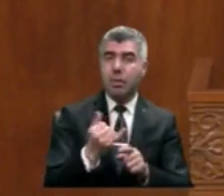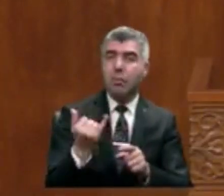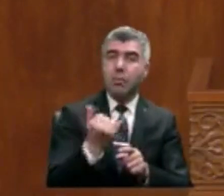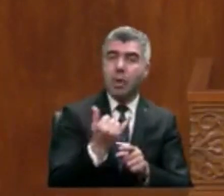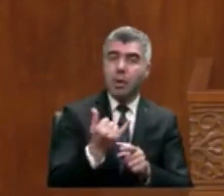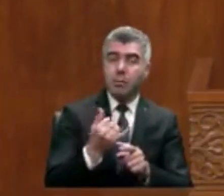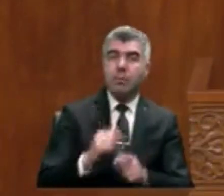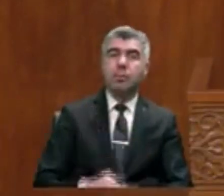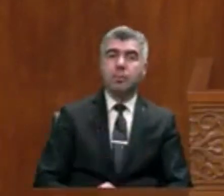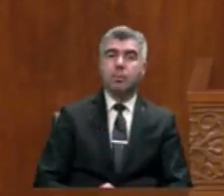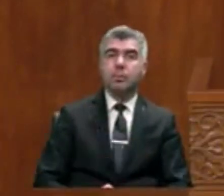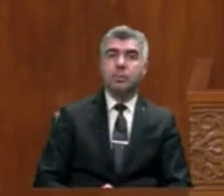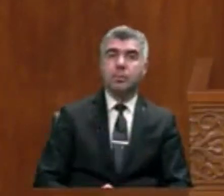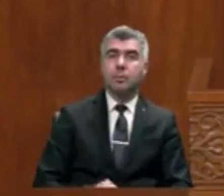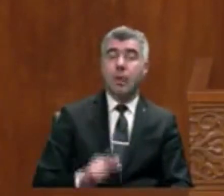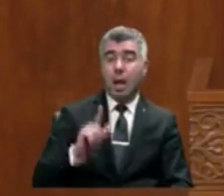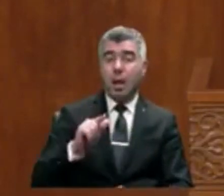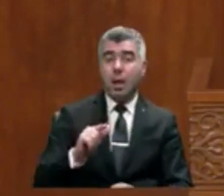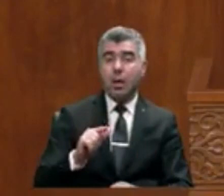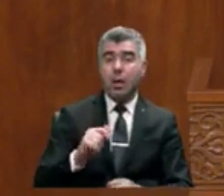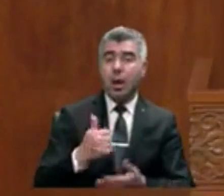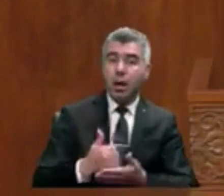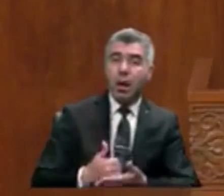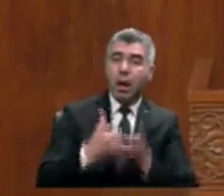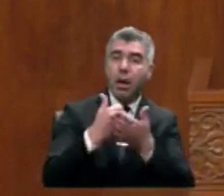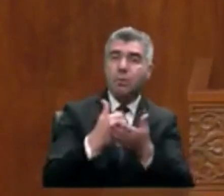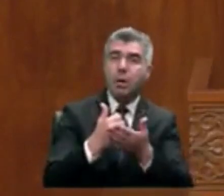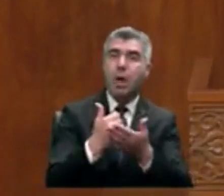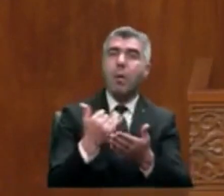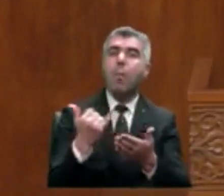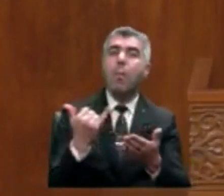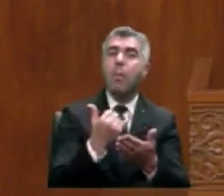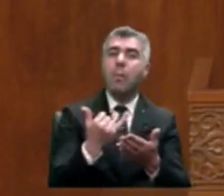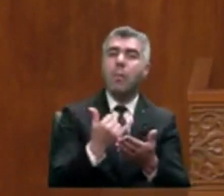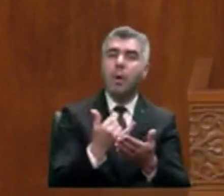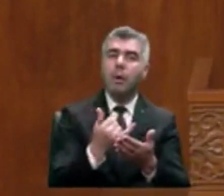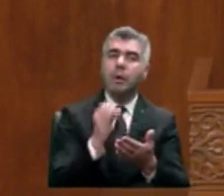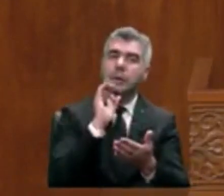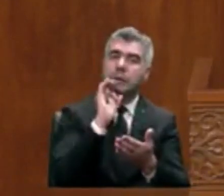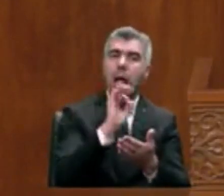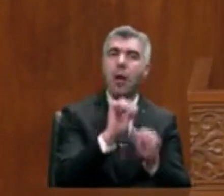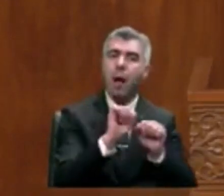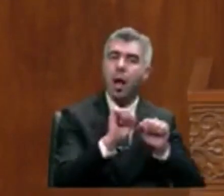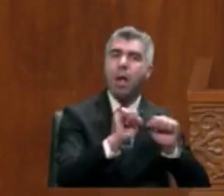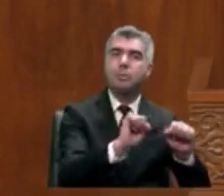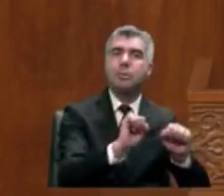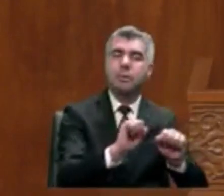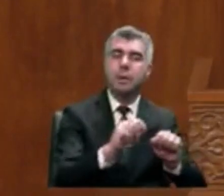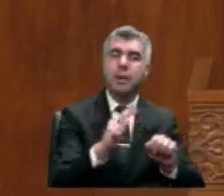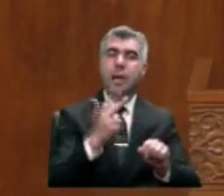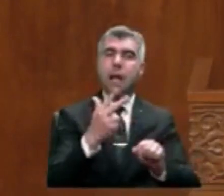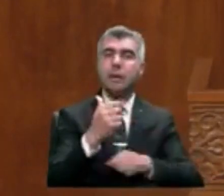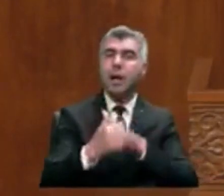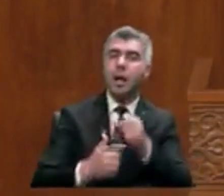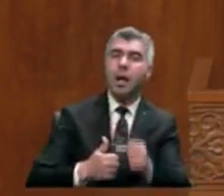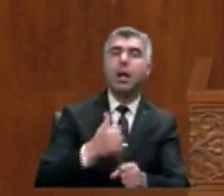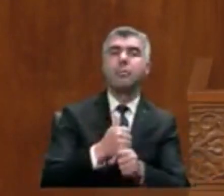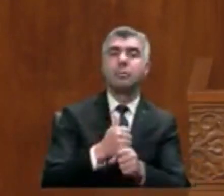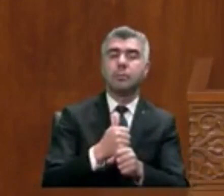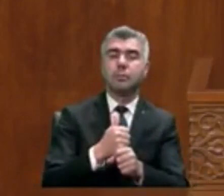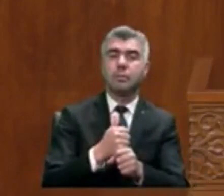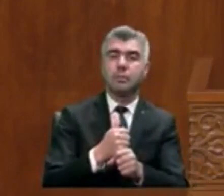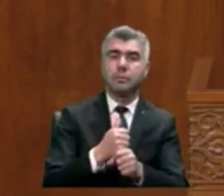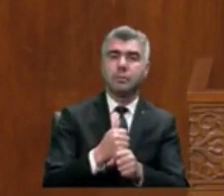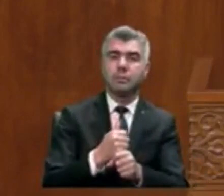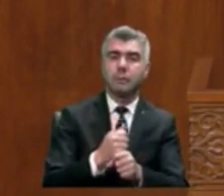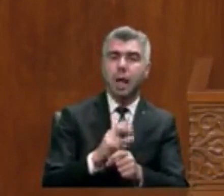عندهم تكون عندهم التجربه و تخصوا غير غير الدكتورا ديالهم في ثلاث سنين ث سنين